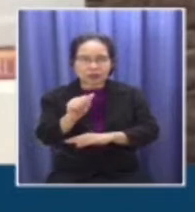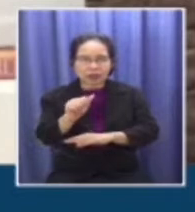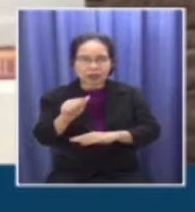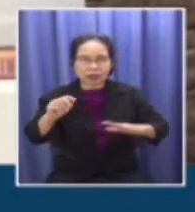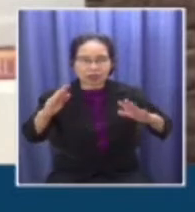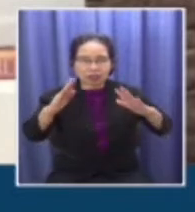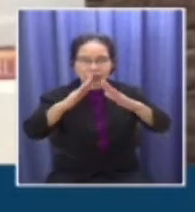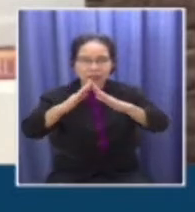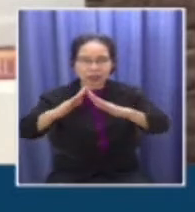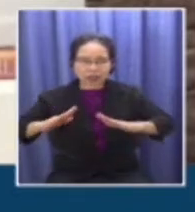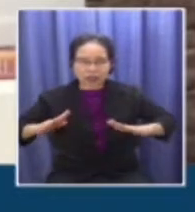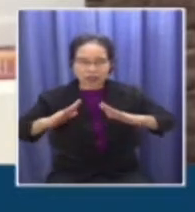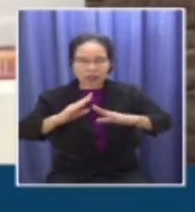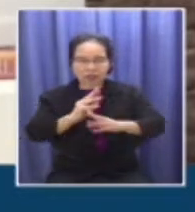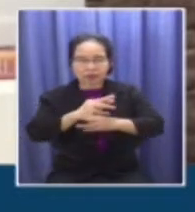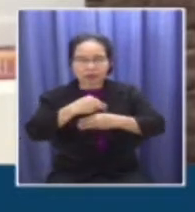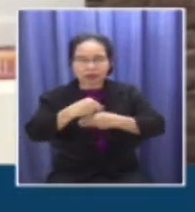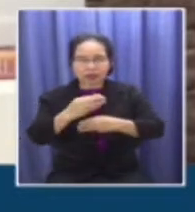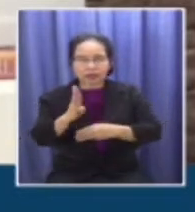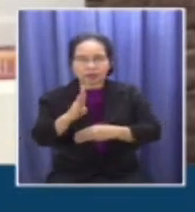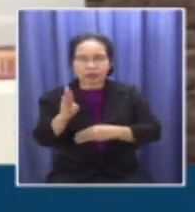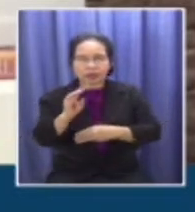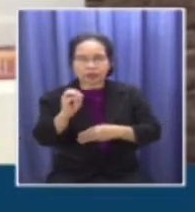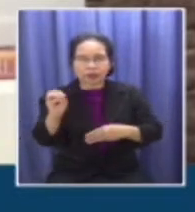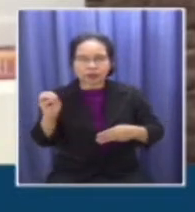Fatum we fie, but the mama yes, a fie.